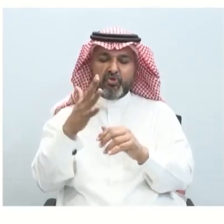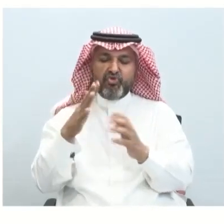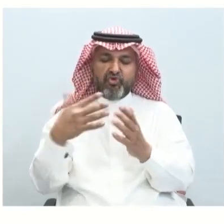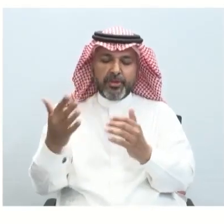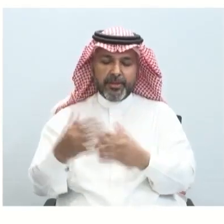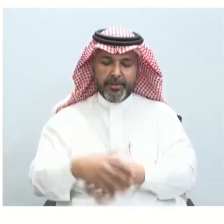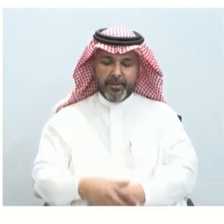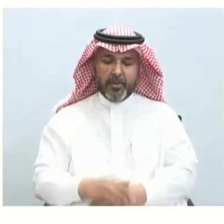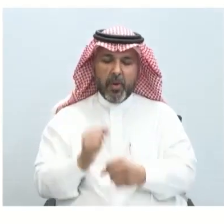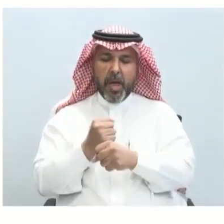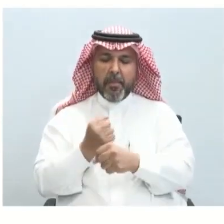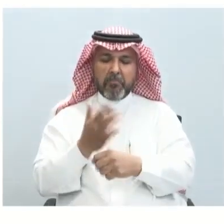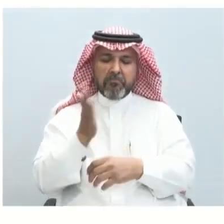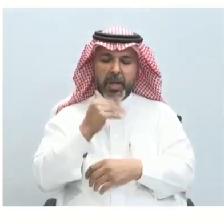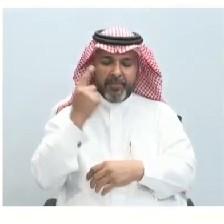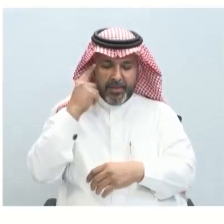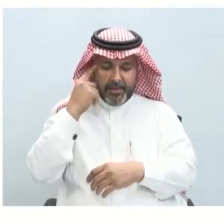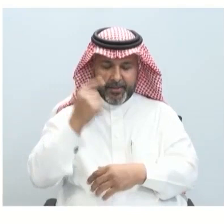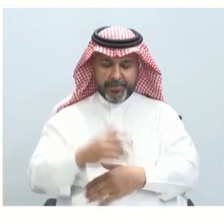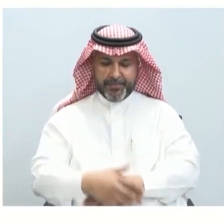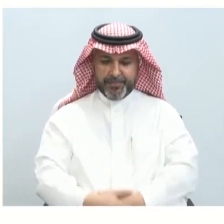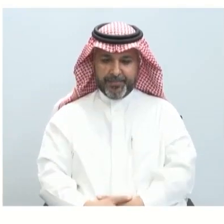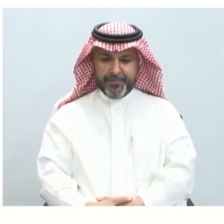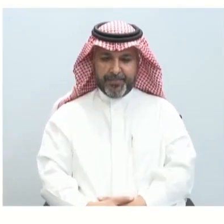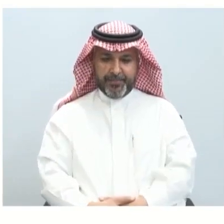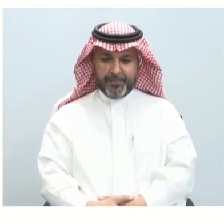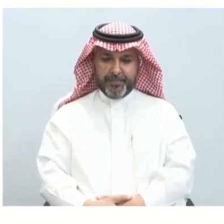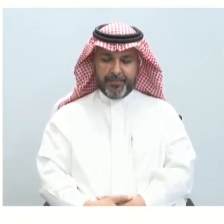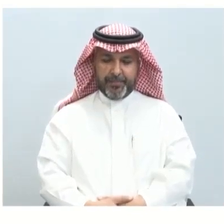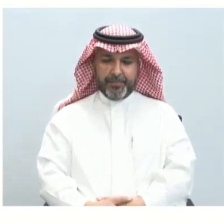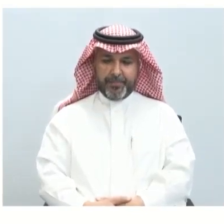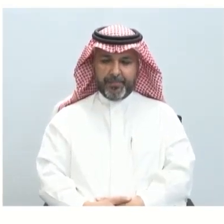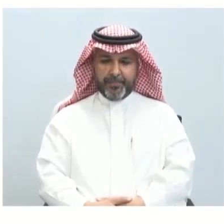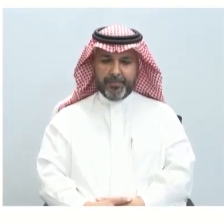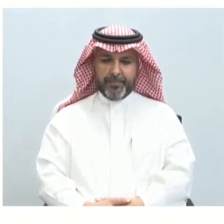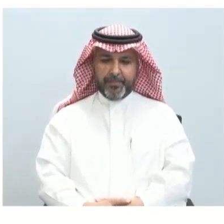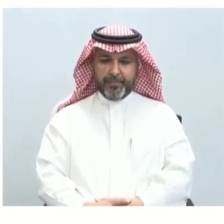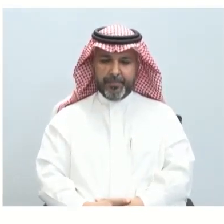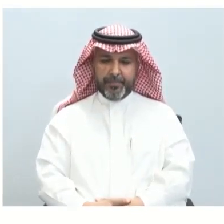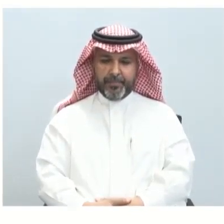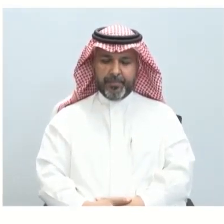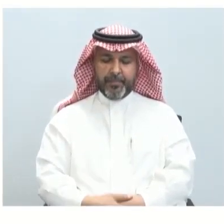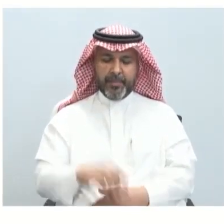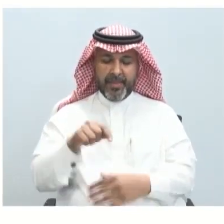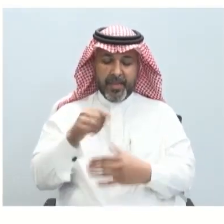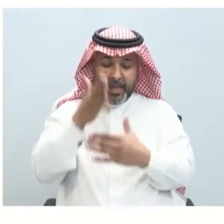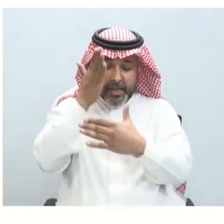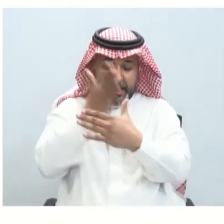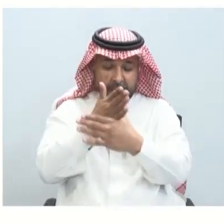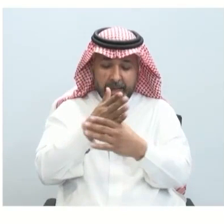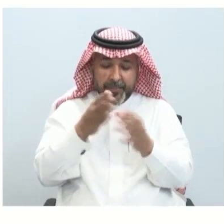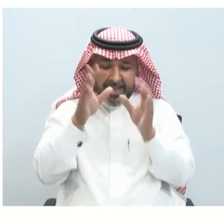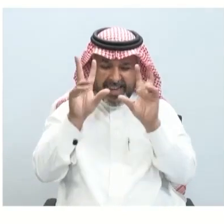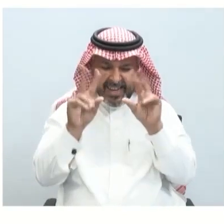لا تؤدي وظائفها في سؤال 17 قوم وقومي ما الذي قد يحدث اذا لم تكن عمليه